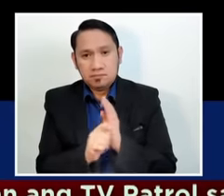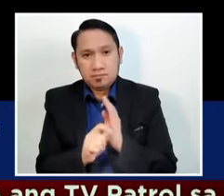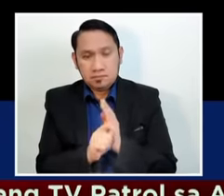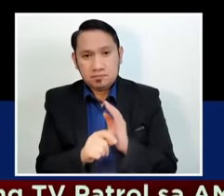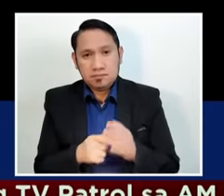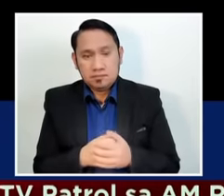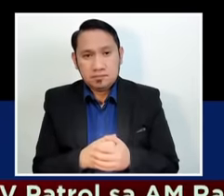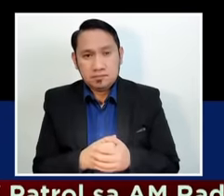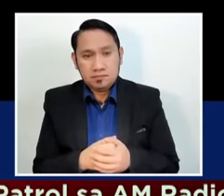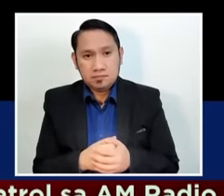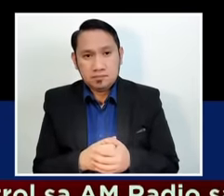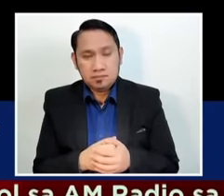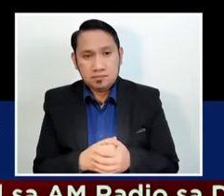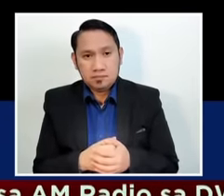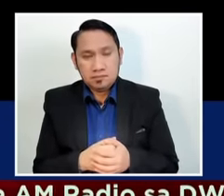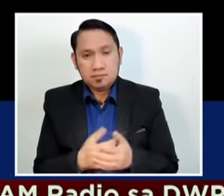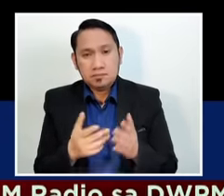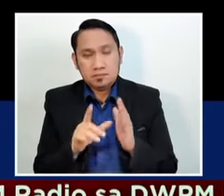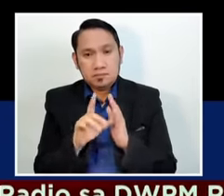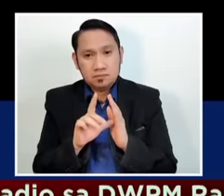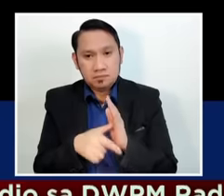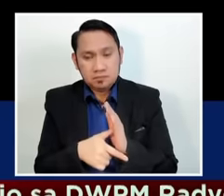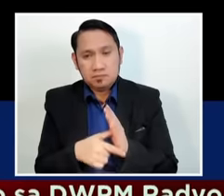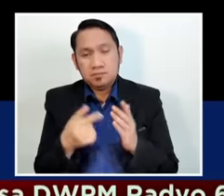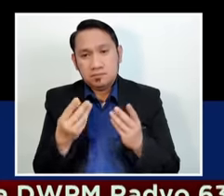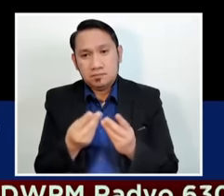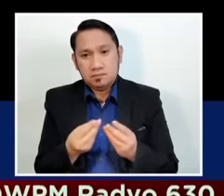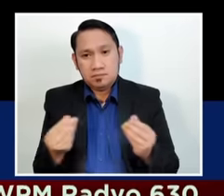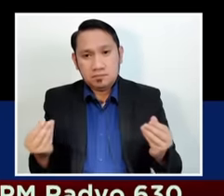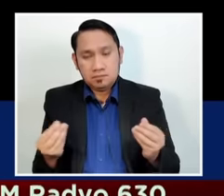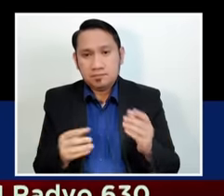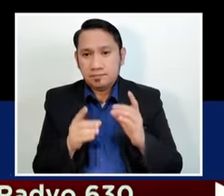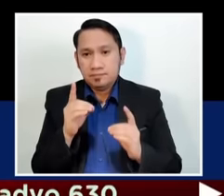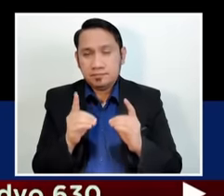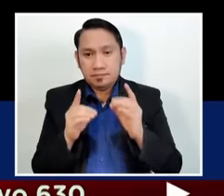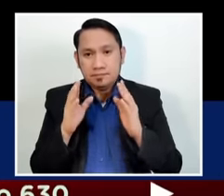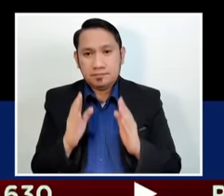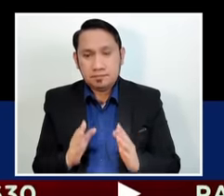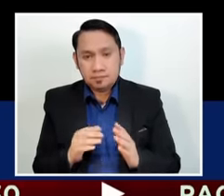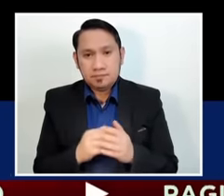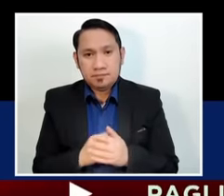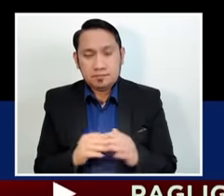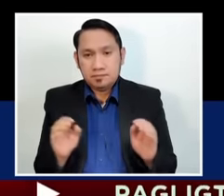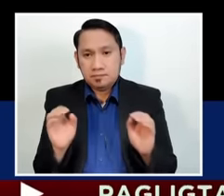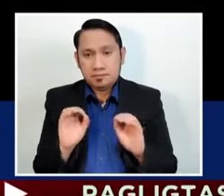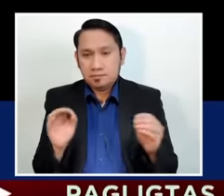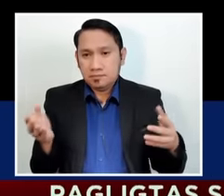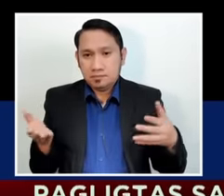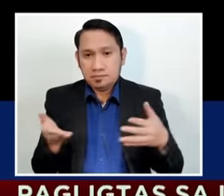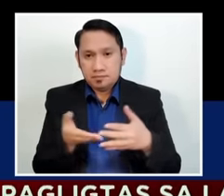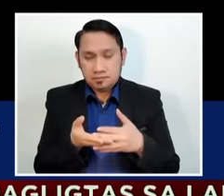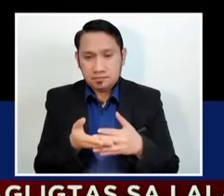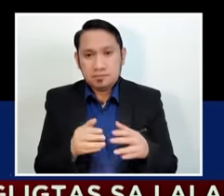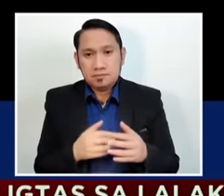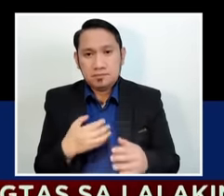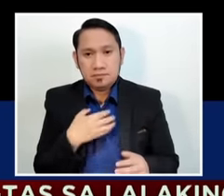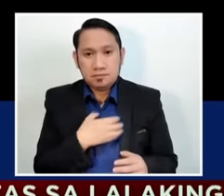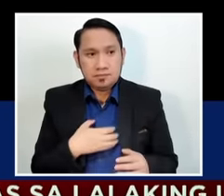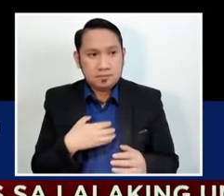truck. Nagkaayos din ang dalawang driver at wala nang nagsampa pa ng